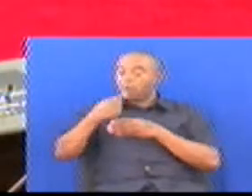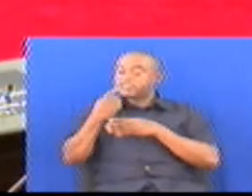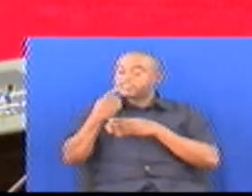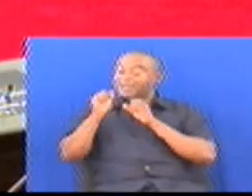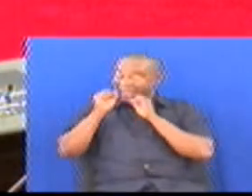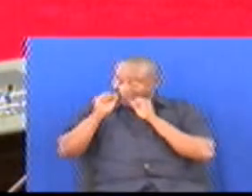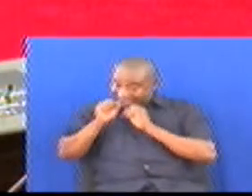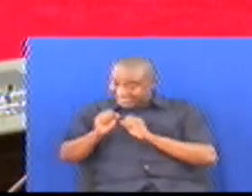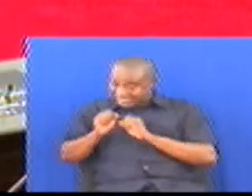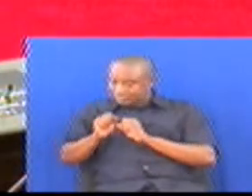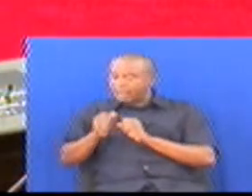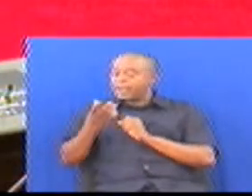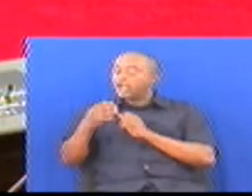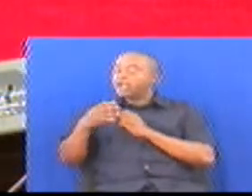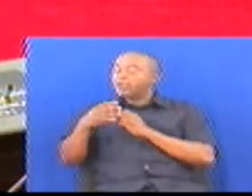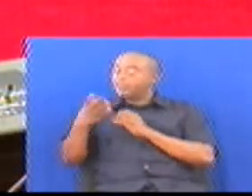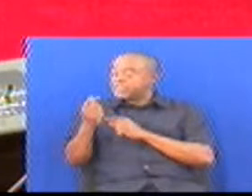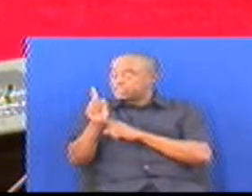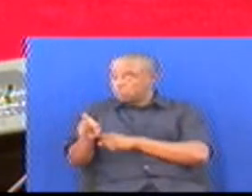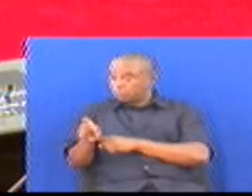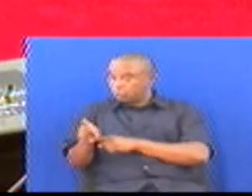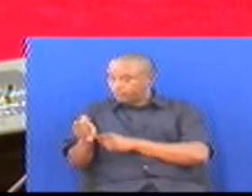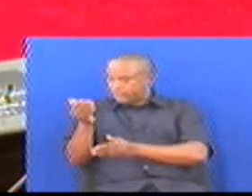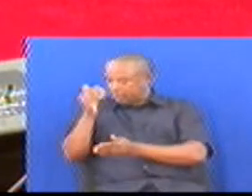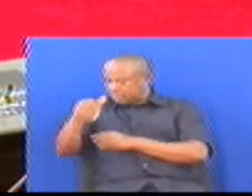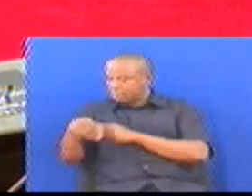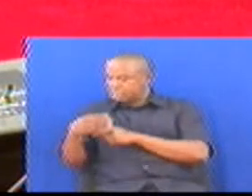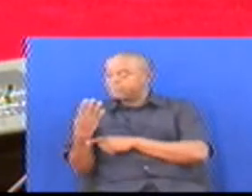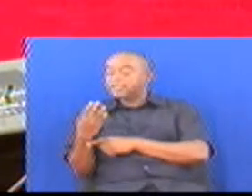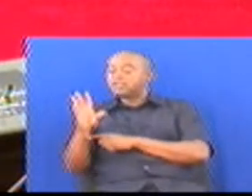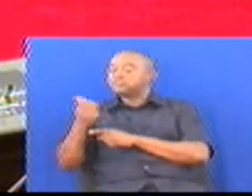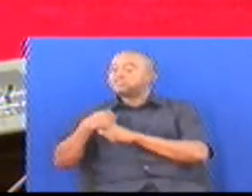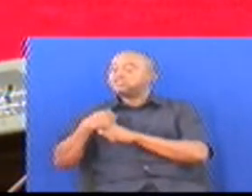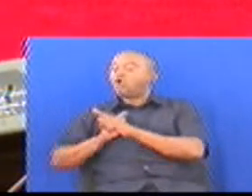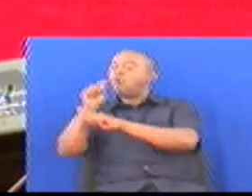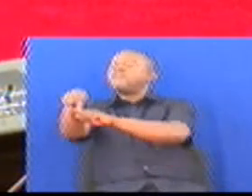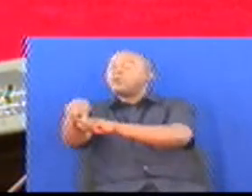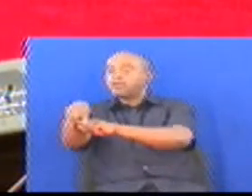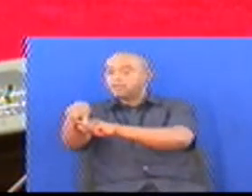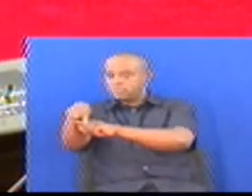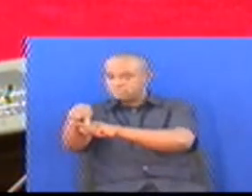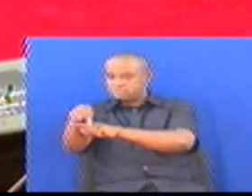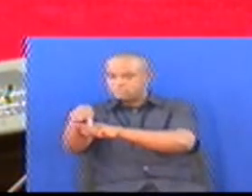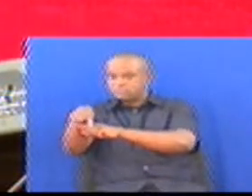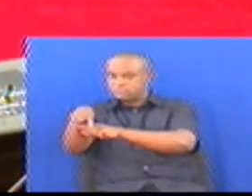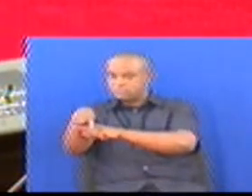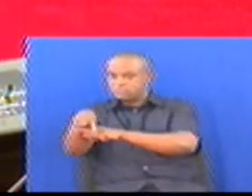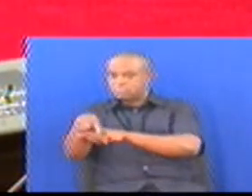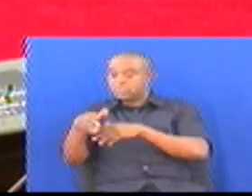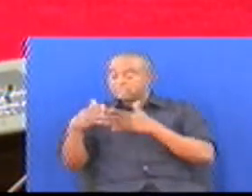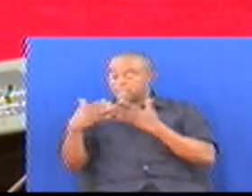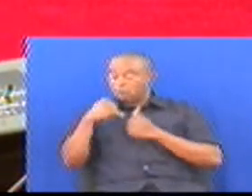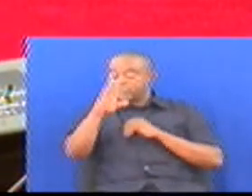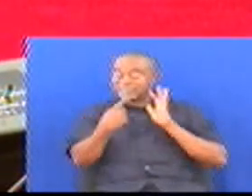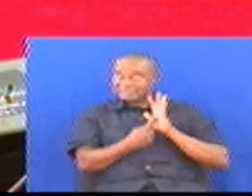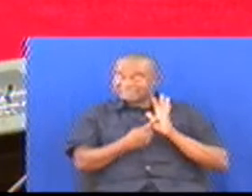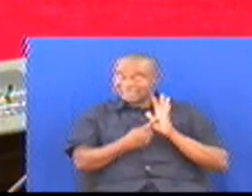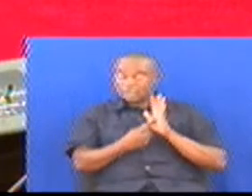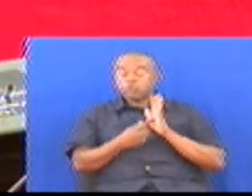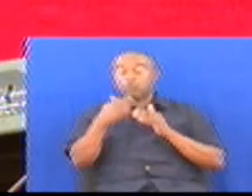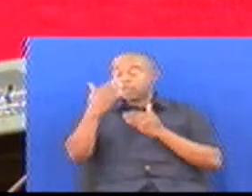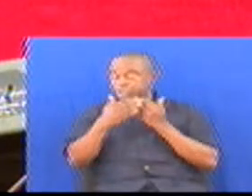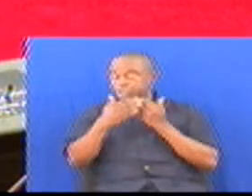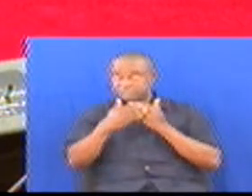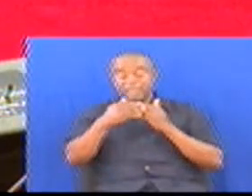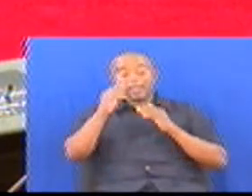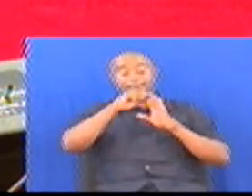Afrika Mashariki na lengo la miezi isiyopungua 6 kwa nchi za Jumuiya ya Maendeleo Kusini mwa